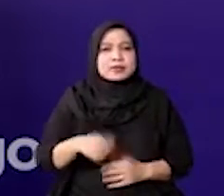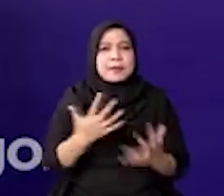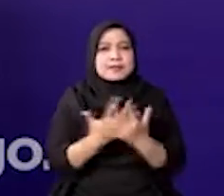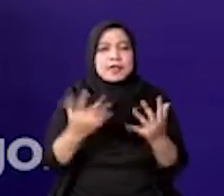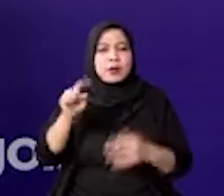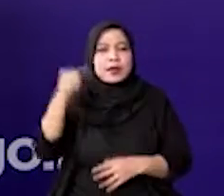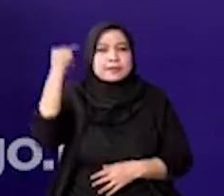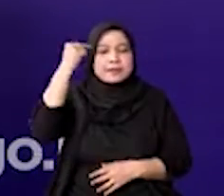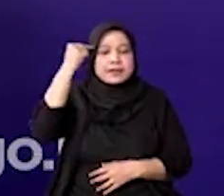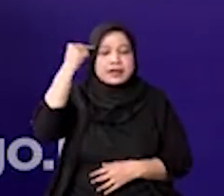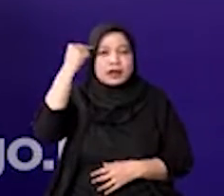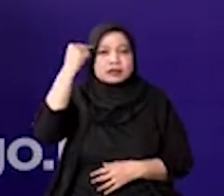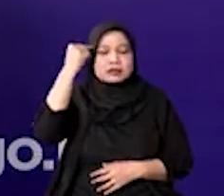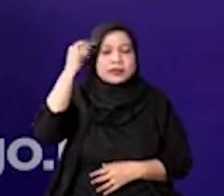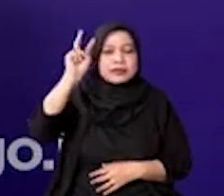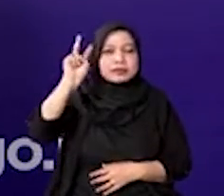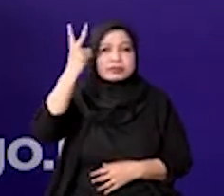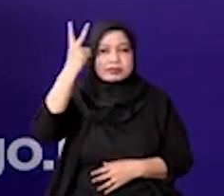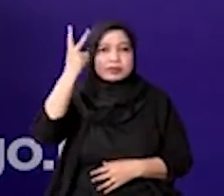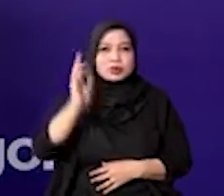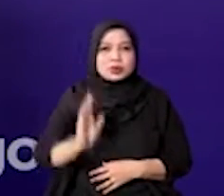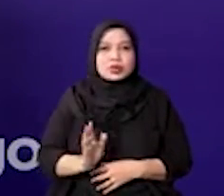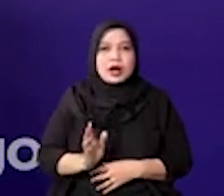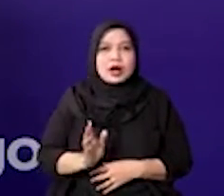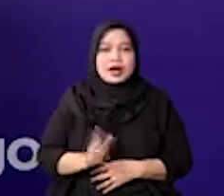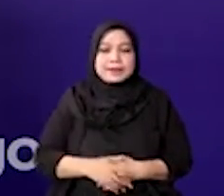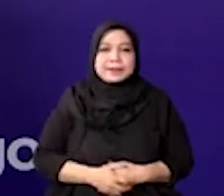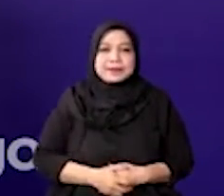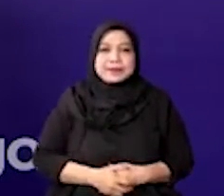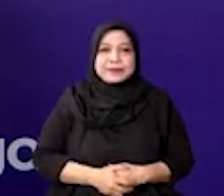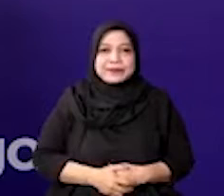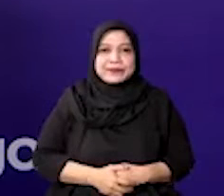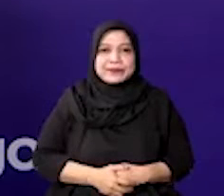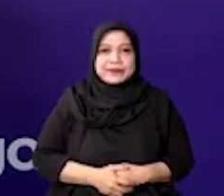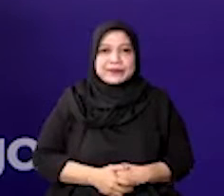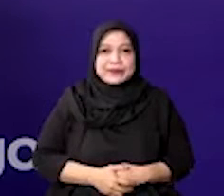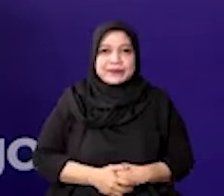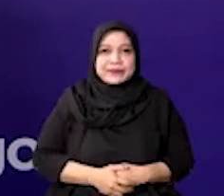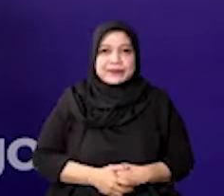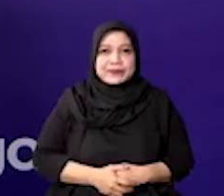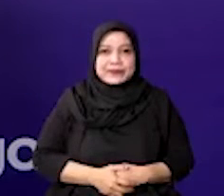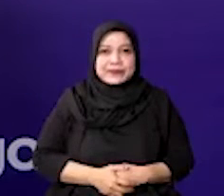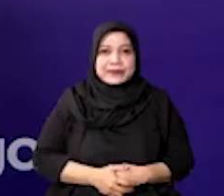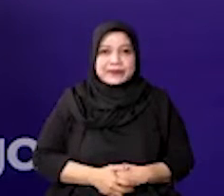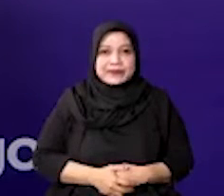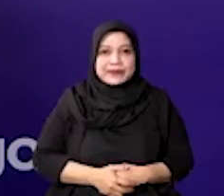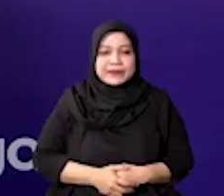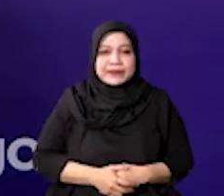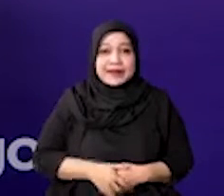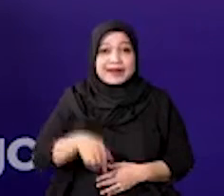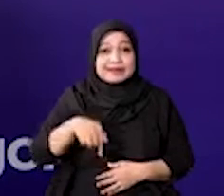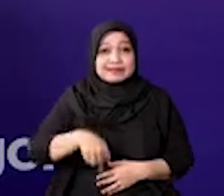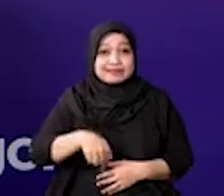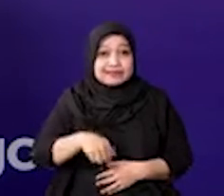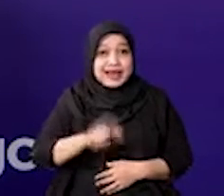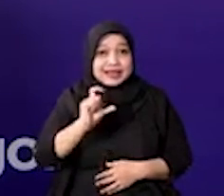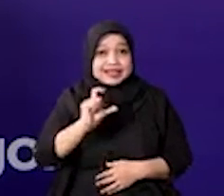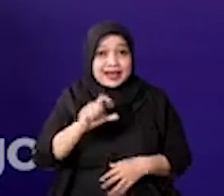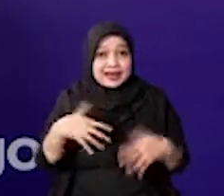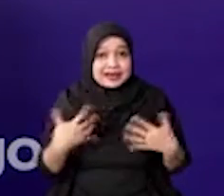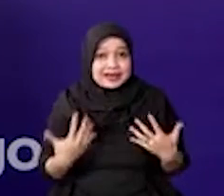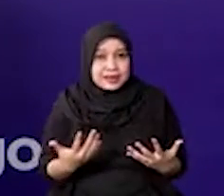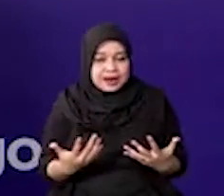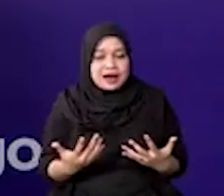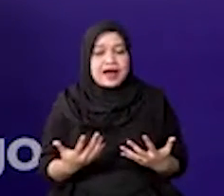akhirnya terkontaminasilah di masyarakat Nah inilah Bagaimana caranya kita ya kita ini sekarang